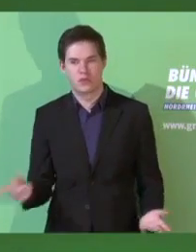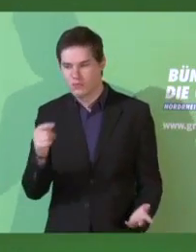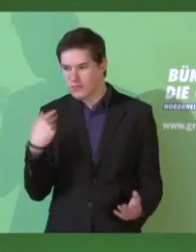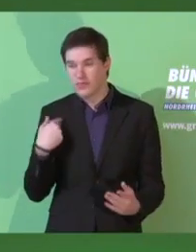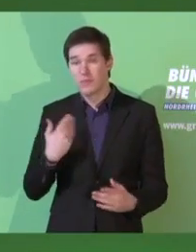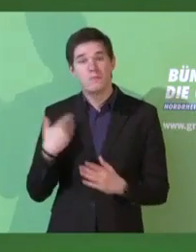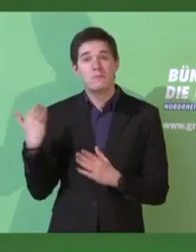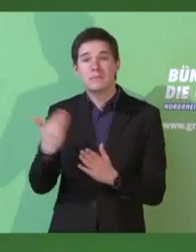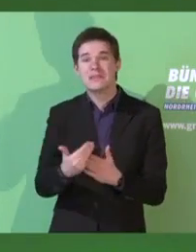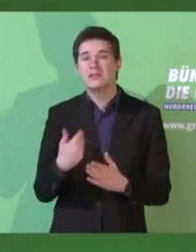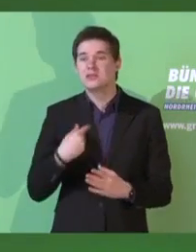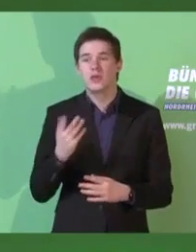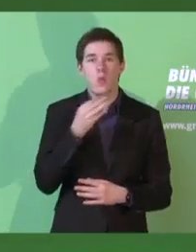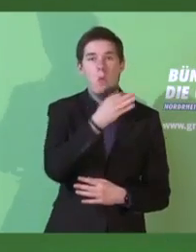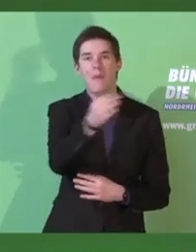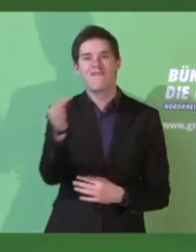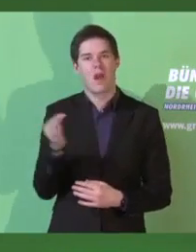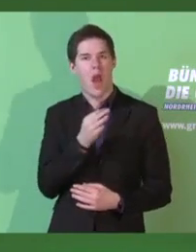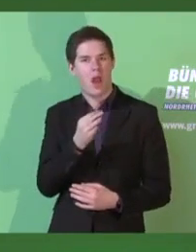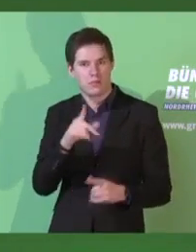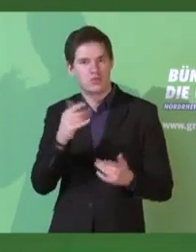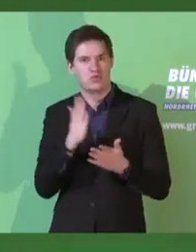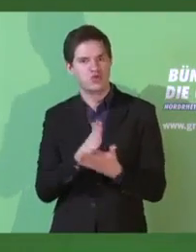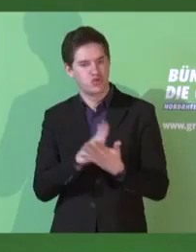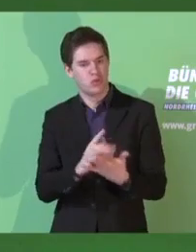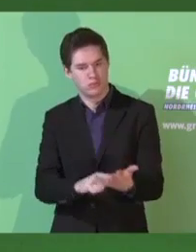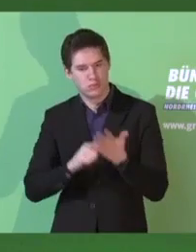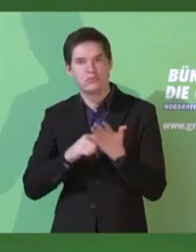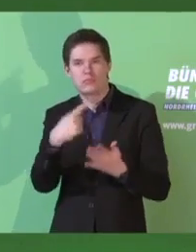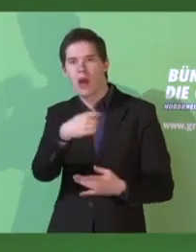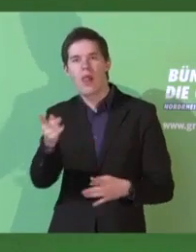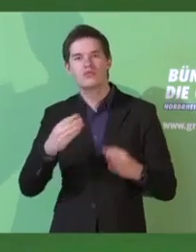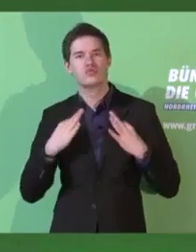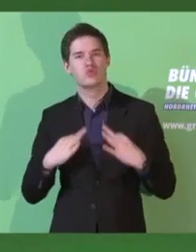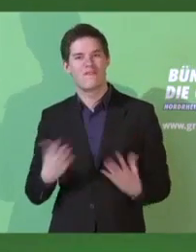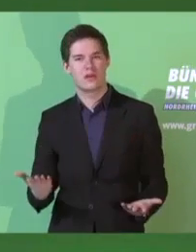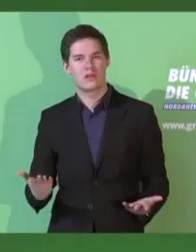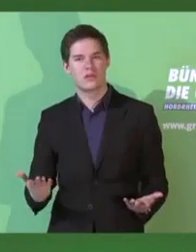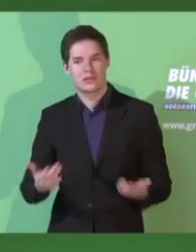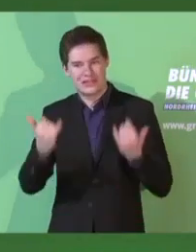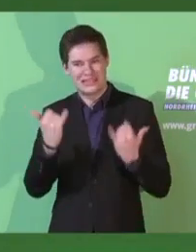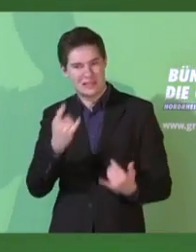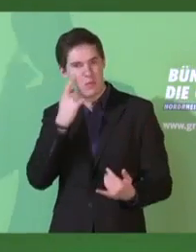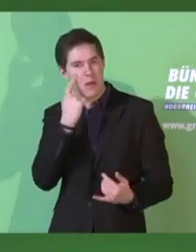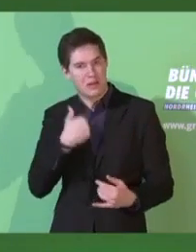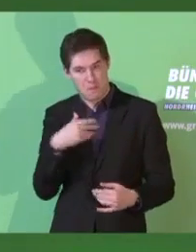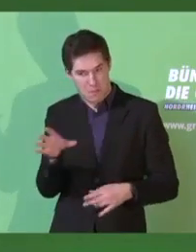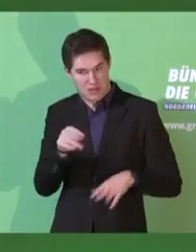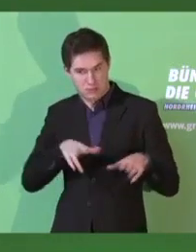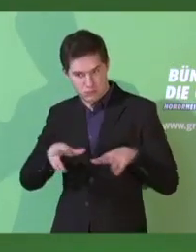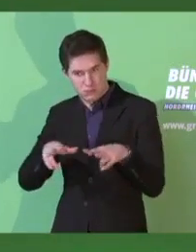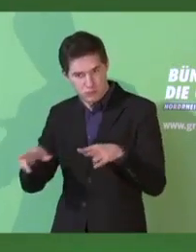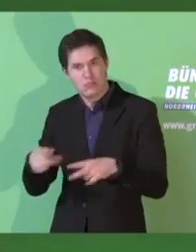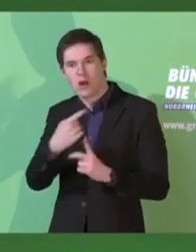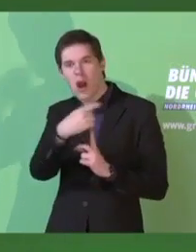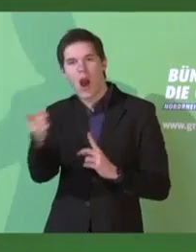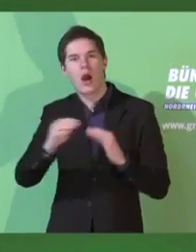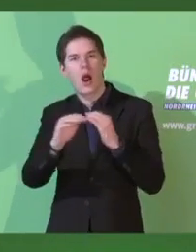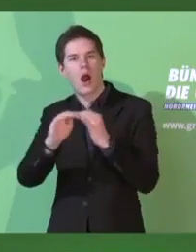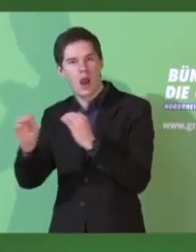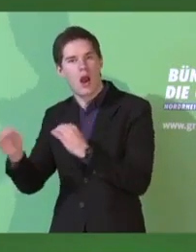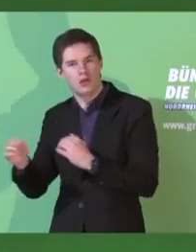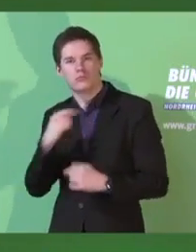Ländern zeigen ja auch, dass sie mit unserer Arbeit zufrieden sind. Überall, wo wir mitregieren, würden wir auch in den Ländern in unserer